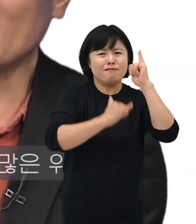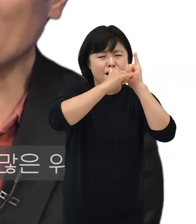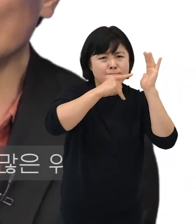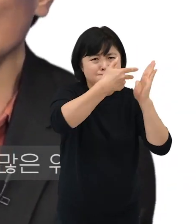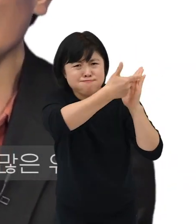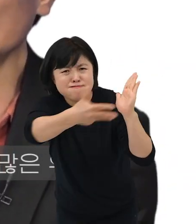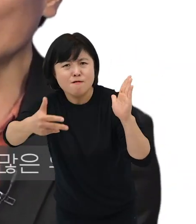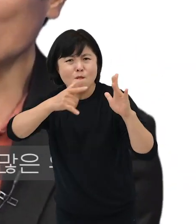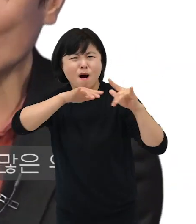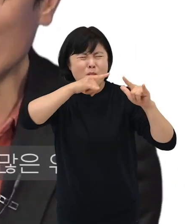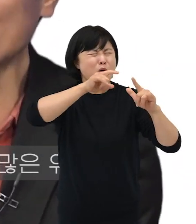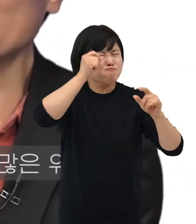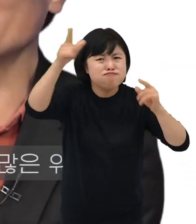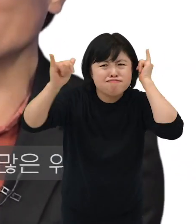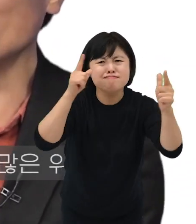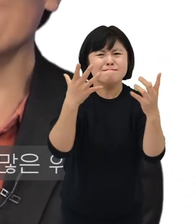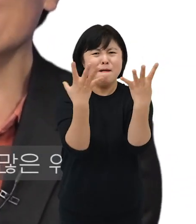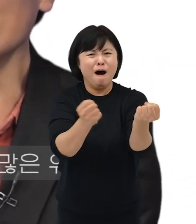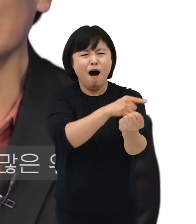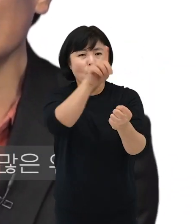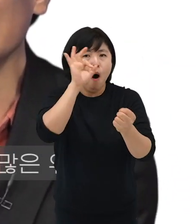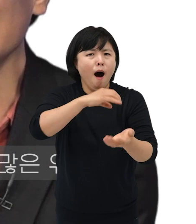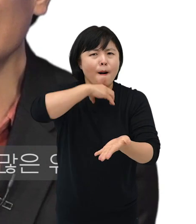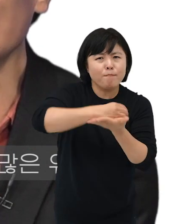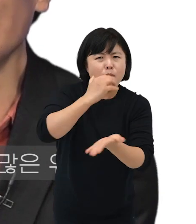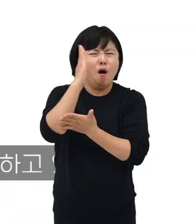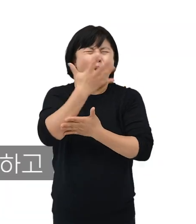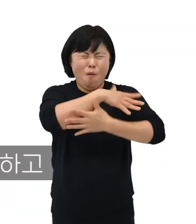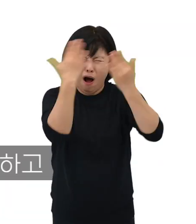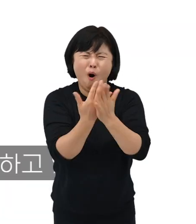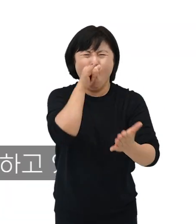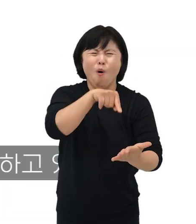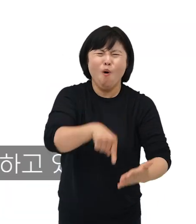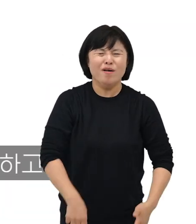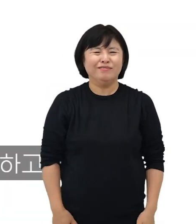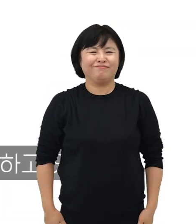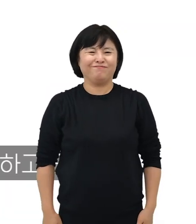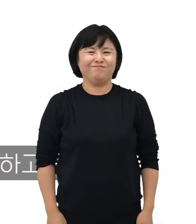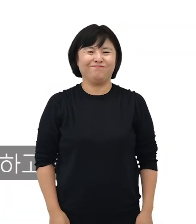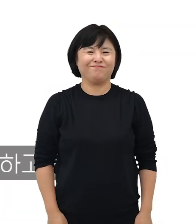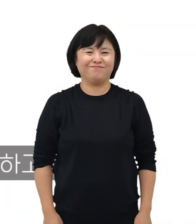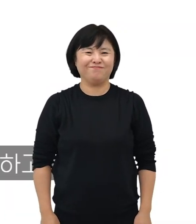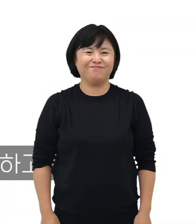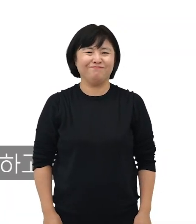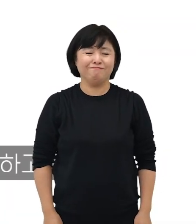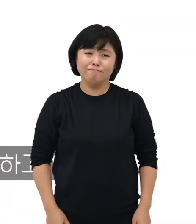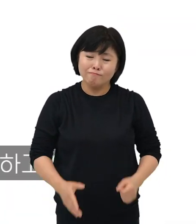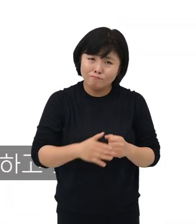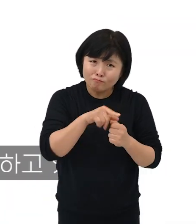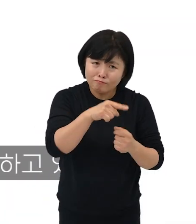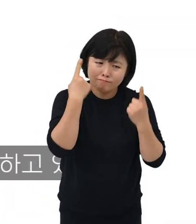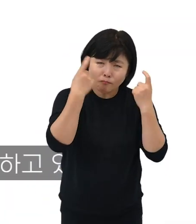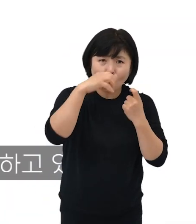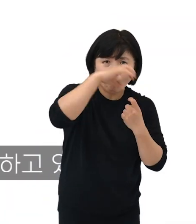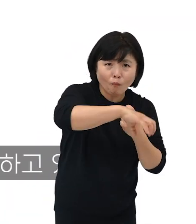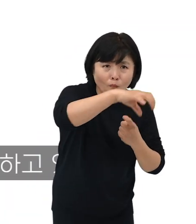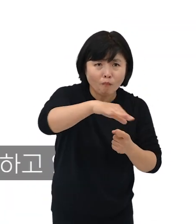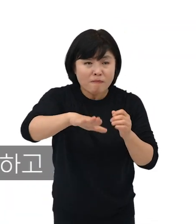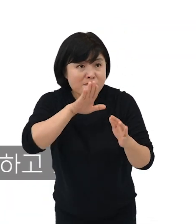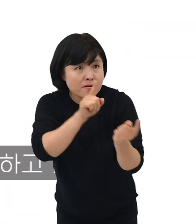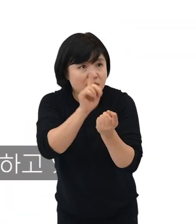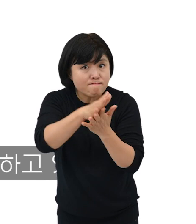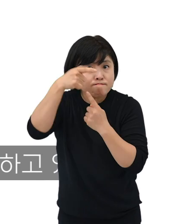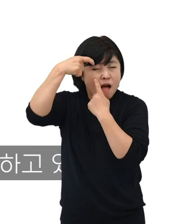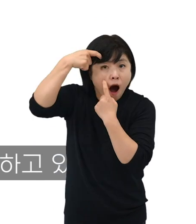역사의 강에 출몰했던 수많은 위인들, 그들의 아주 감동적인 이야기들이 있거든요. 그것들이 여행지 곳곳에